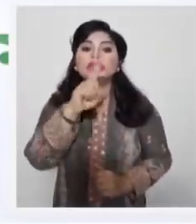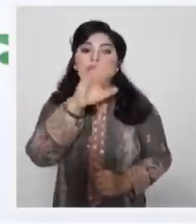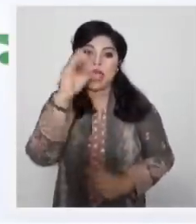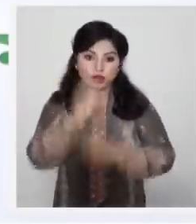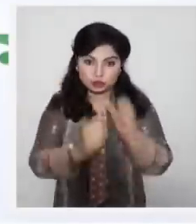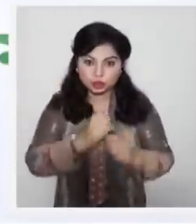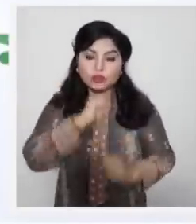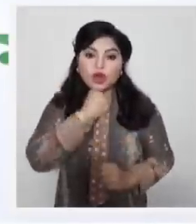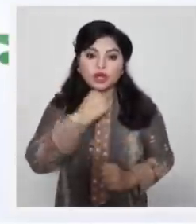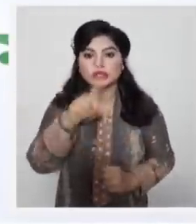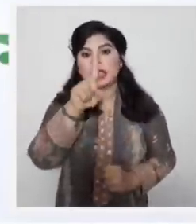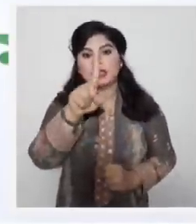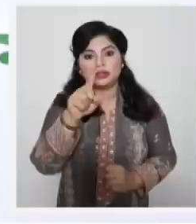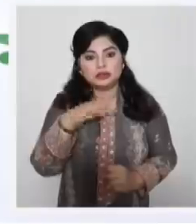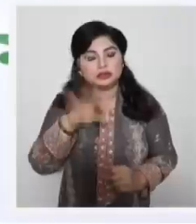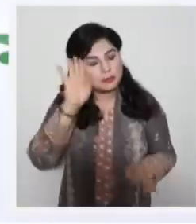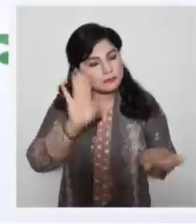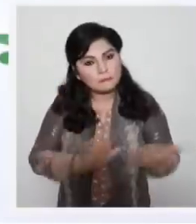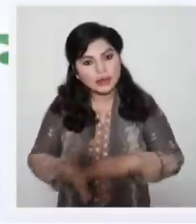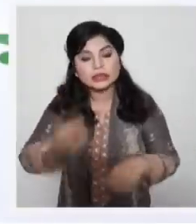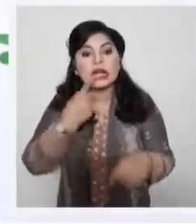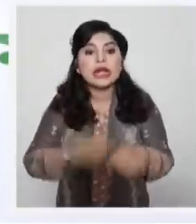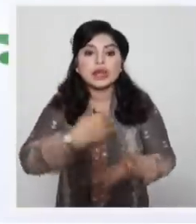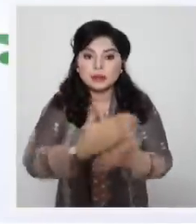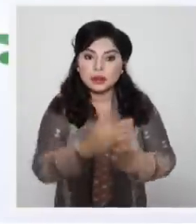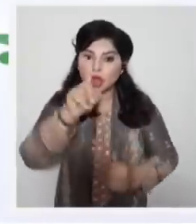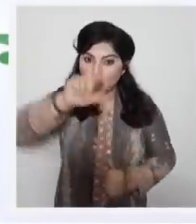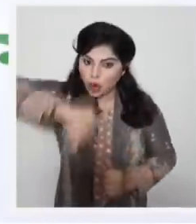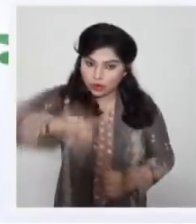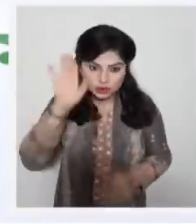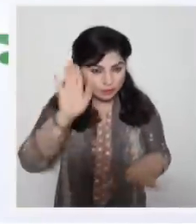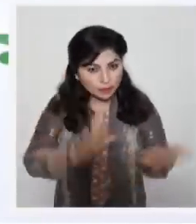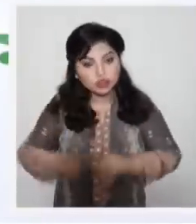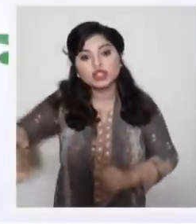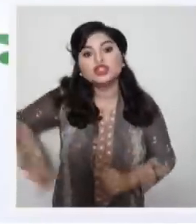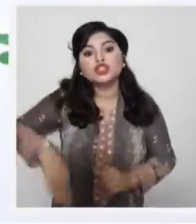71 থেকে 80 7 জন, 81 থেকে 90 1 জন, এবং 100 বছরের বেশি 1 জন।